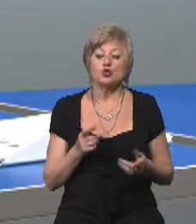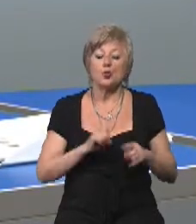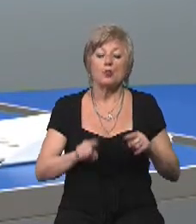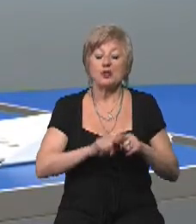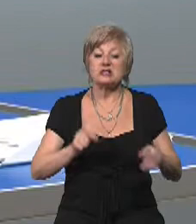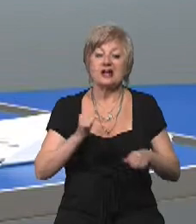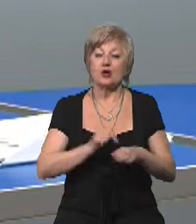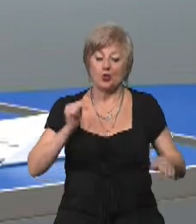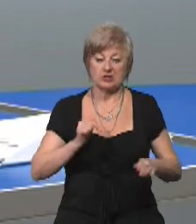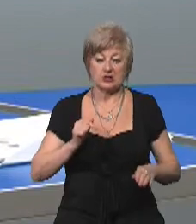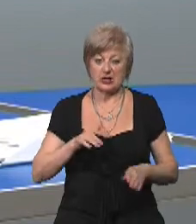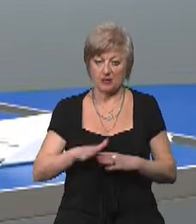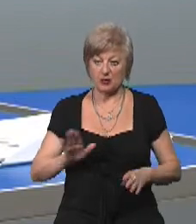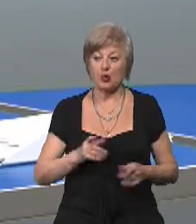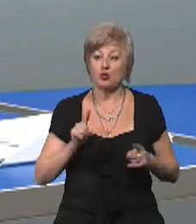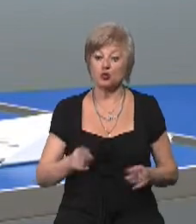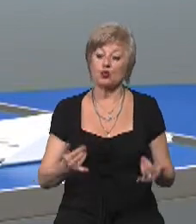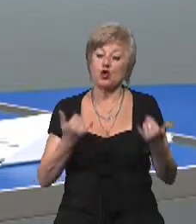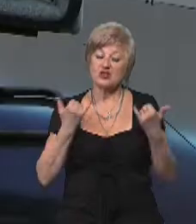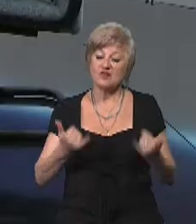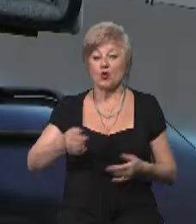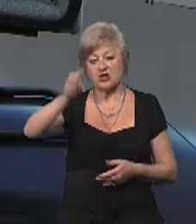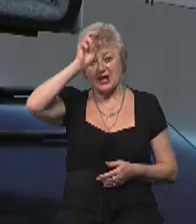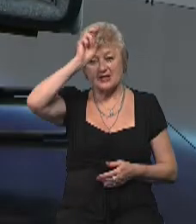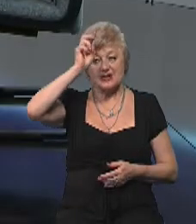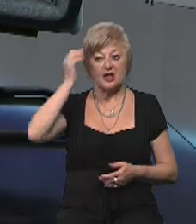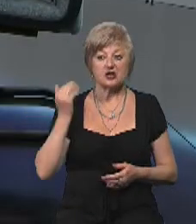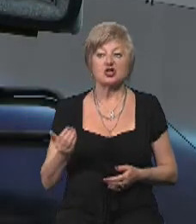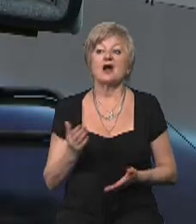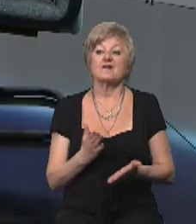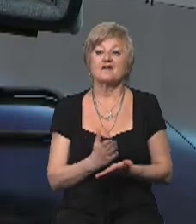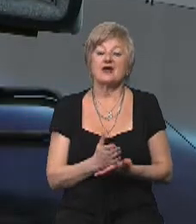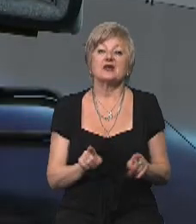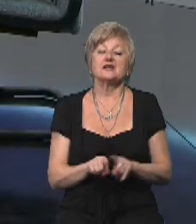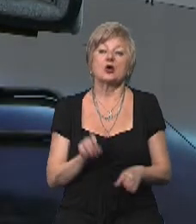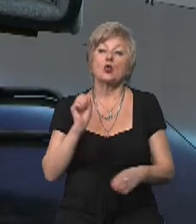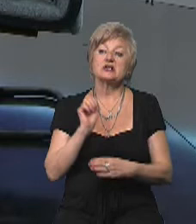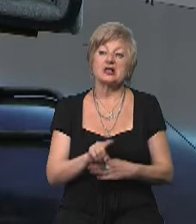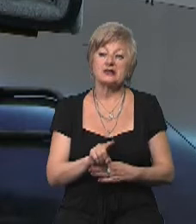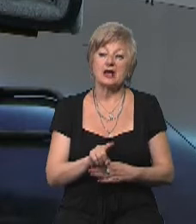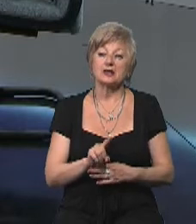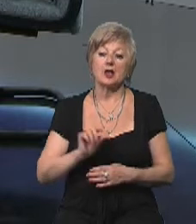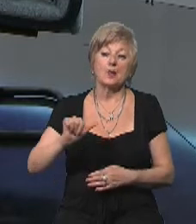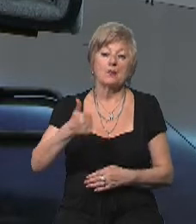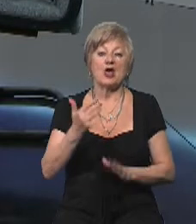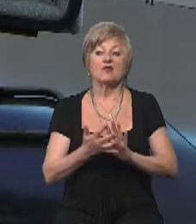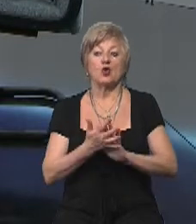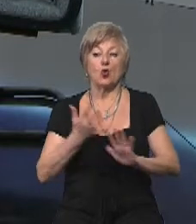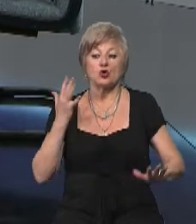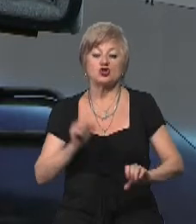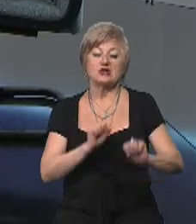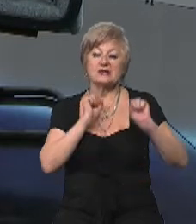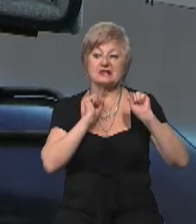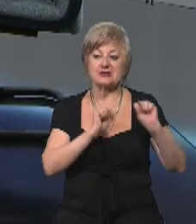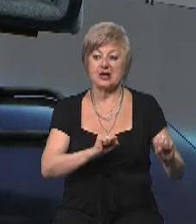швидке реагування, бо сьогодні держава, є таке завдання, в першу чергу